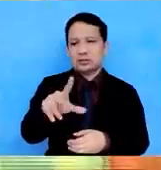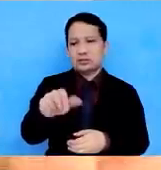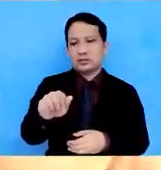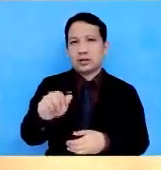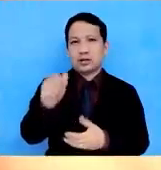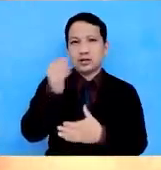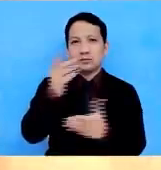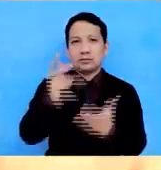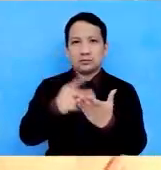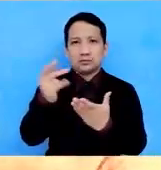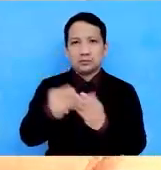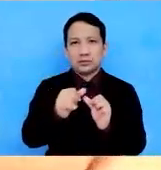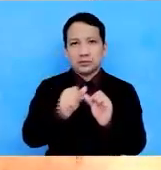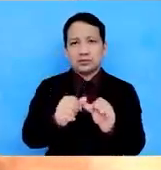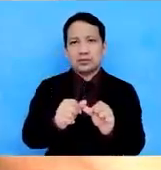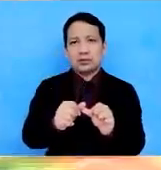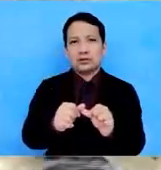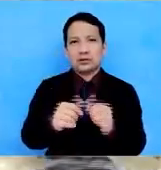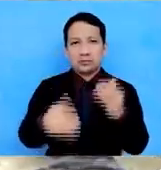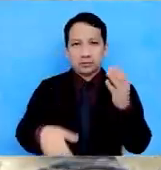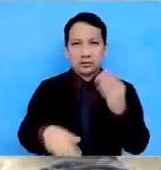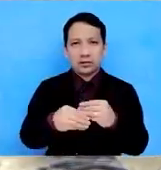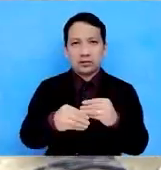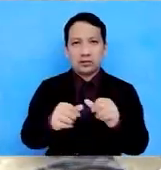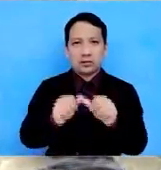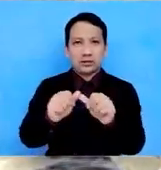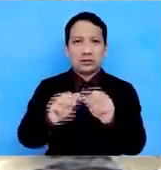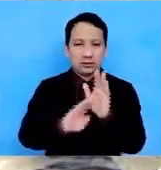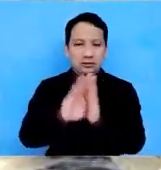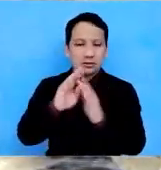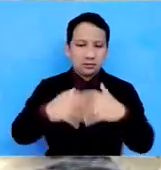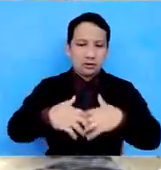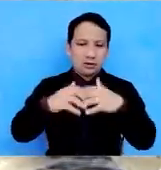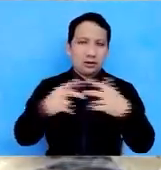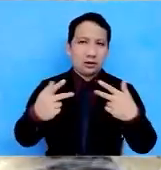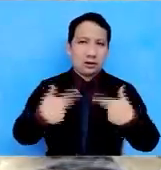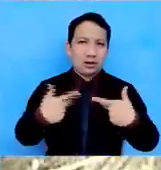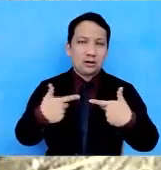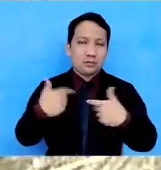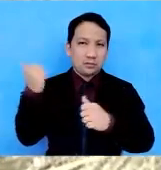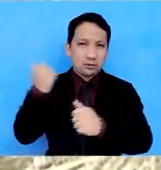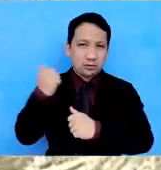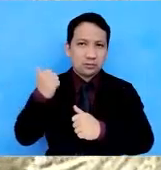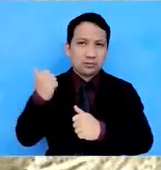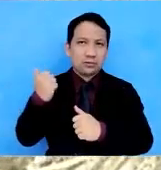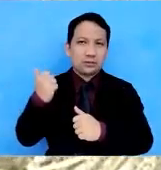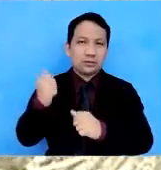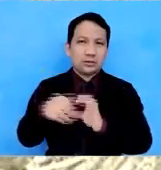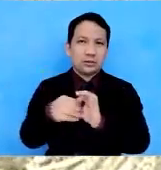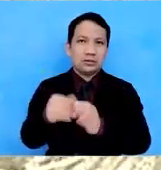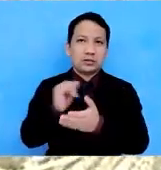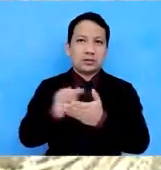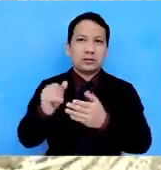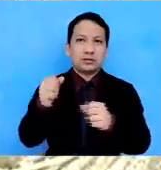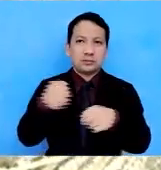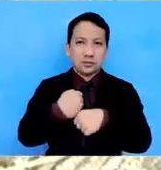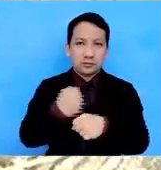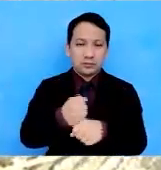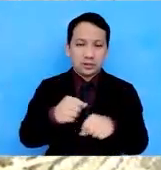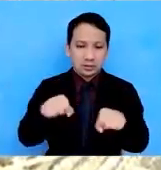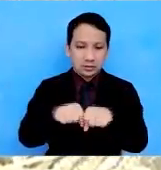proyektong ito, muling sisipa ang pag-asa na manumbalik ang sigla ng industriya ng sapatos sa